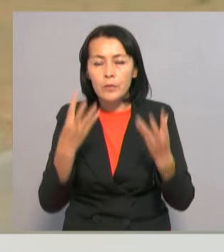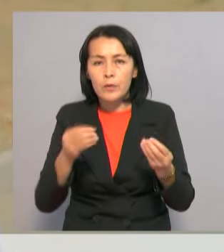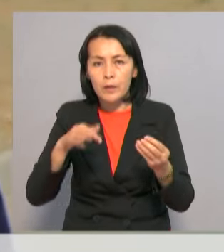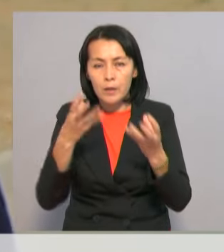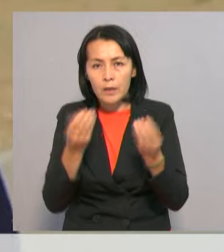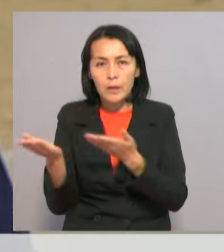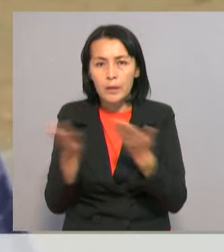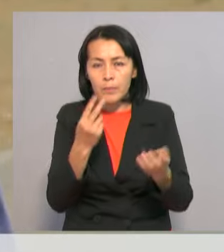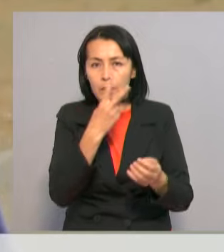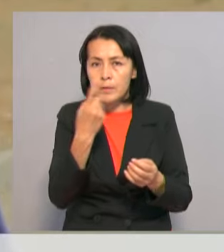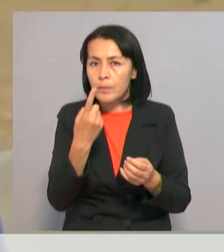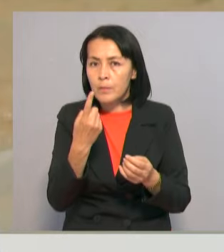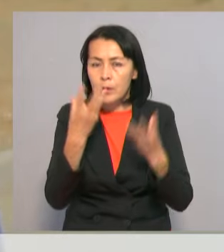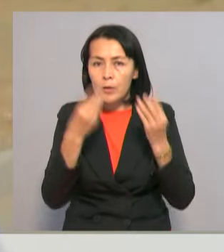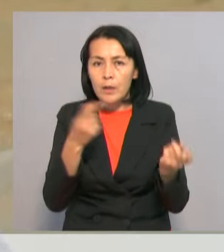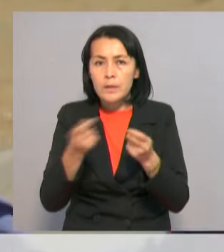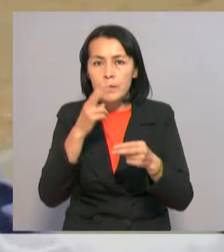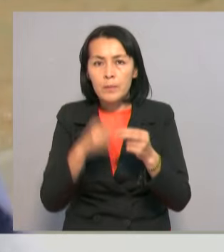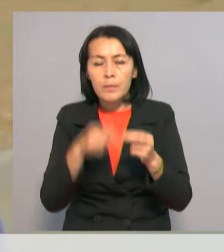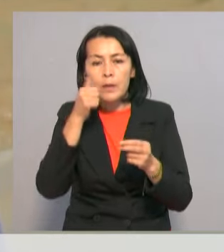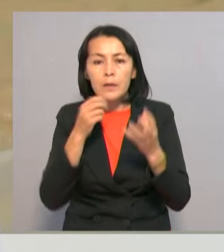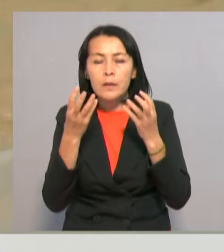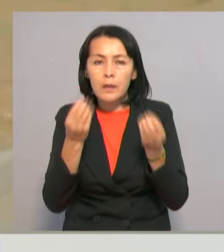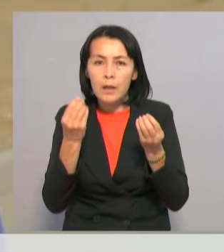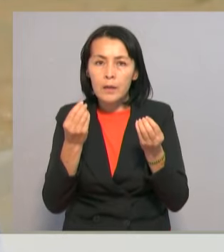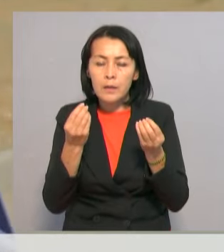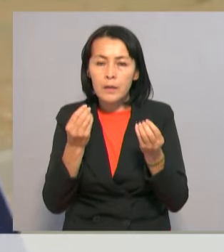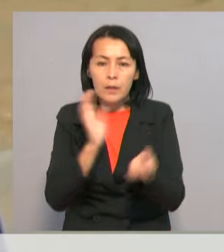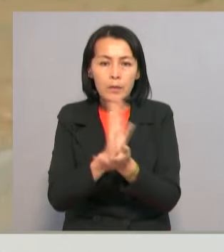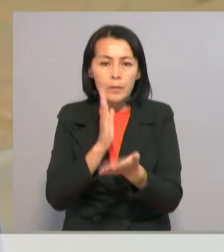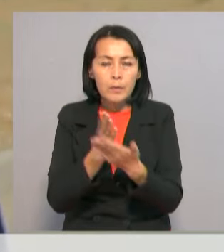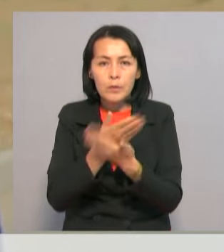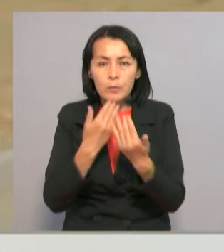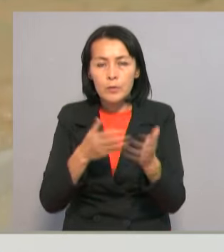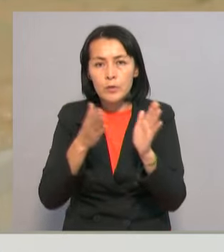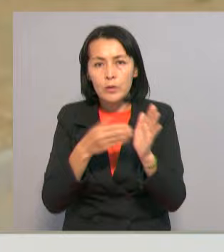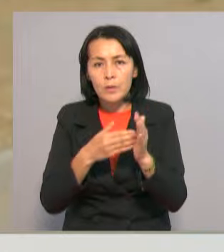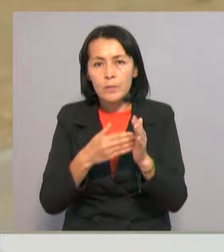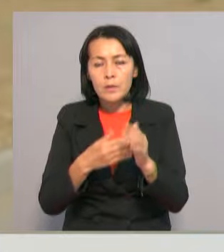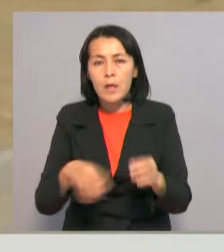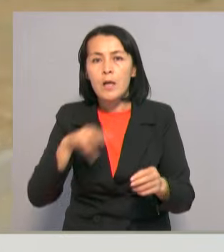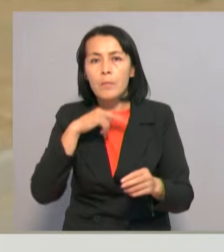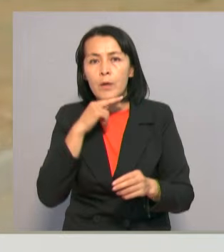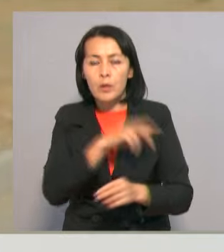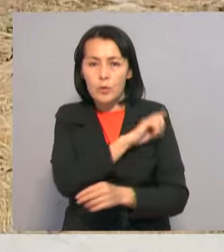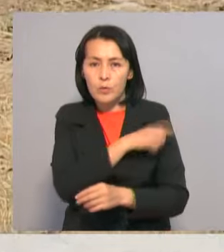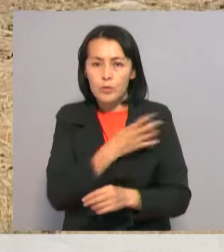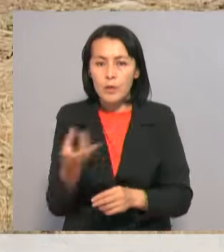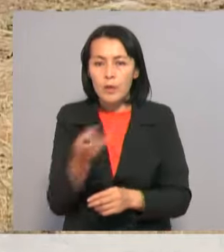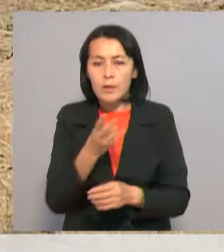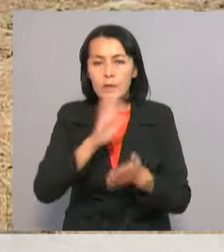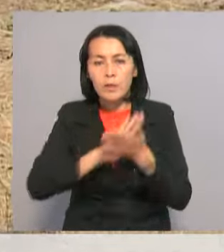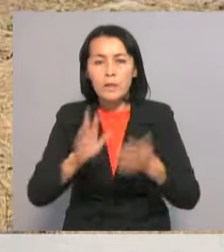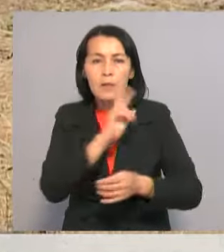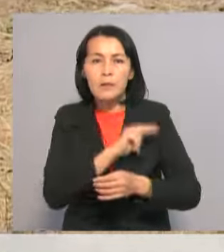қараймыз. Бұл бір күндік акция бітіп қалды ма, жоқ, ертең күні қайтып шашылып жата ма, болатын болса қайтып шақыртамыз. Сондықтан қоғамдық бақылау ол қажет.